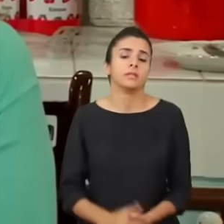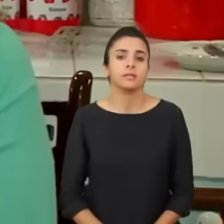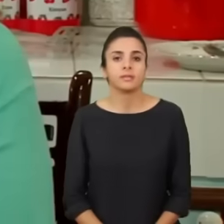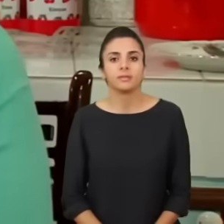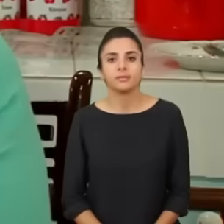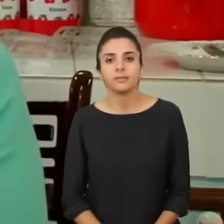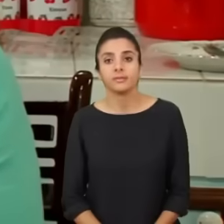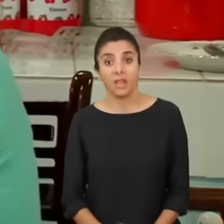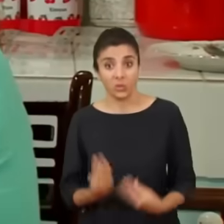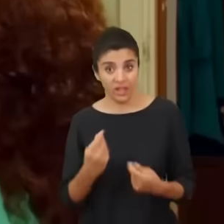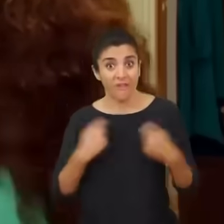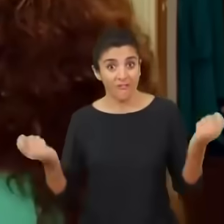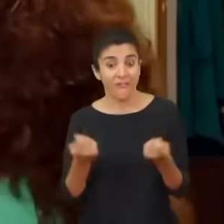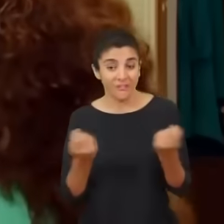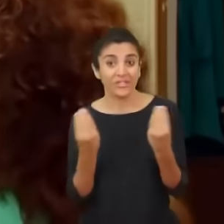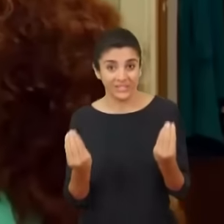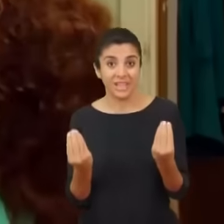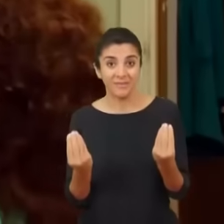Ay. Ne oldu Nazlı?